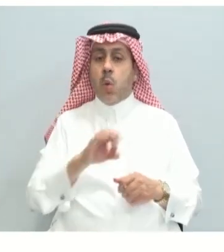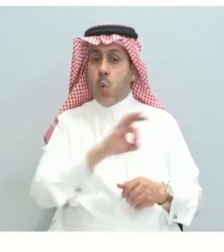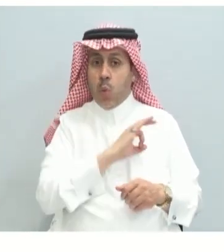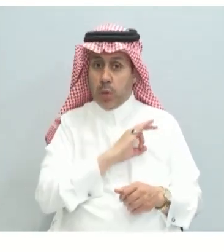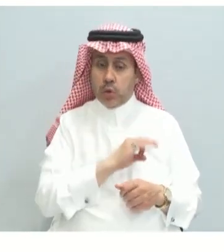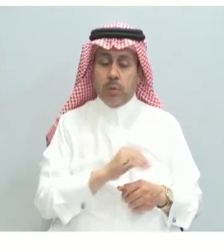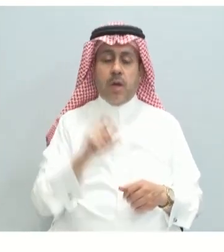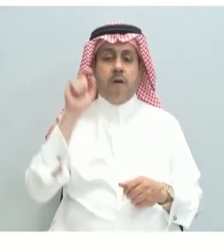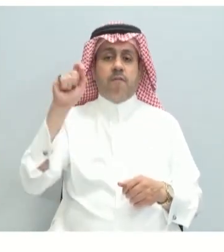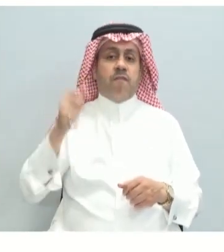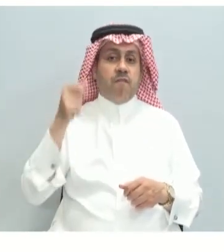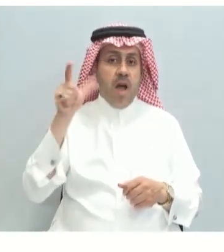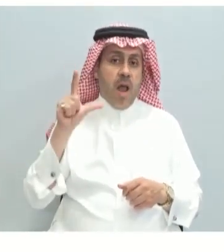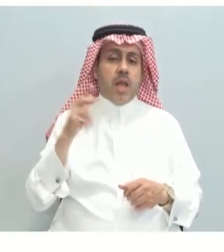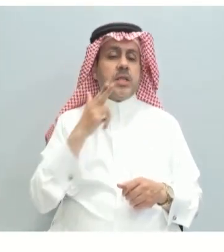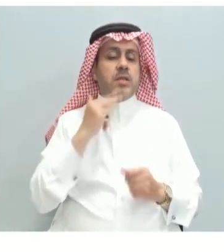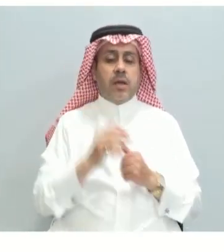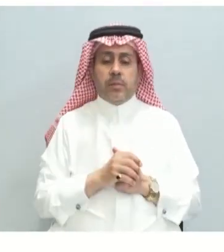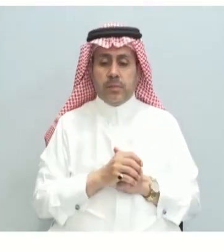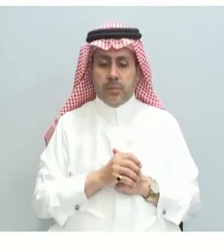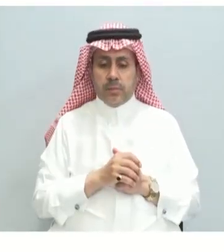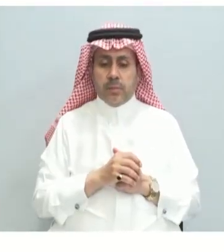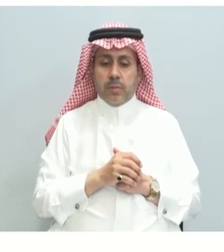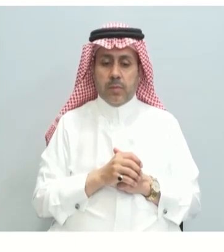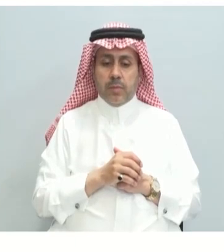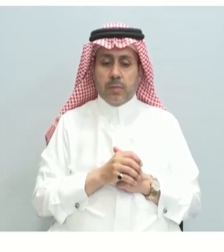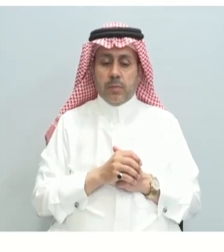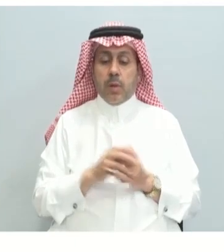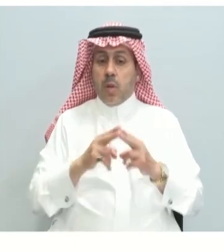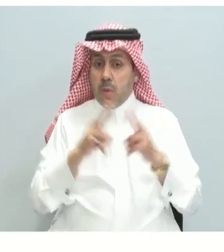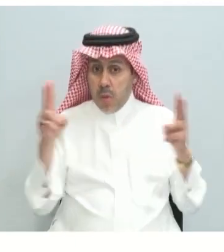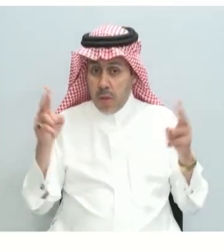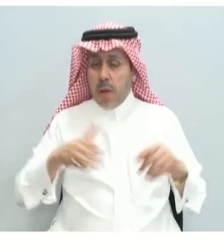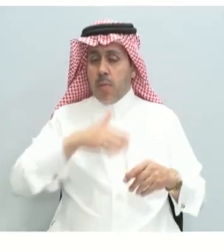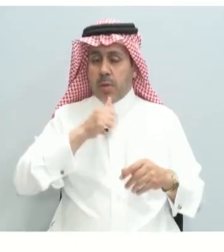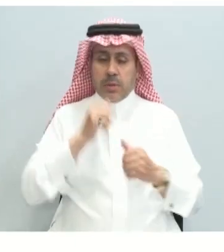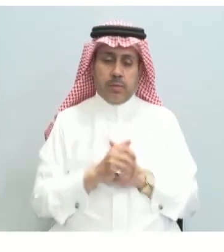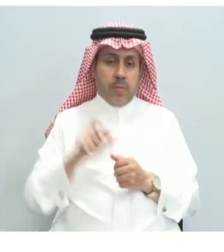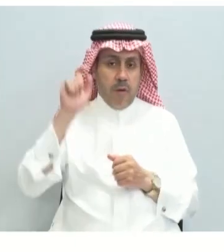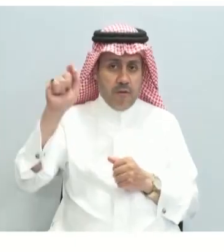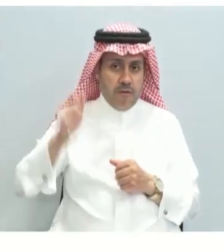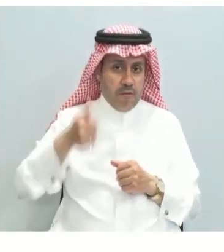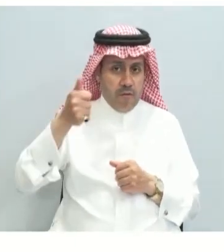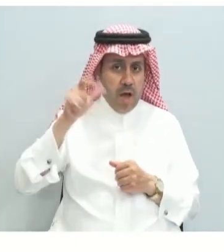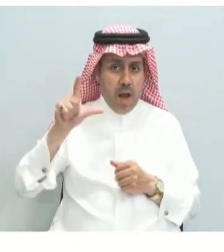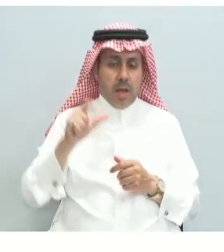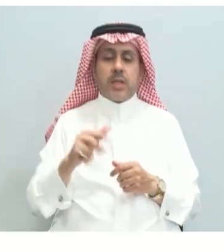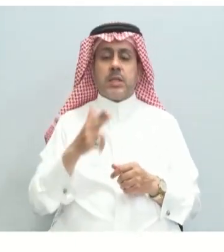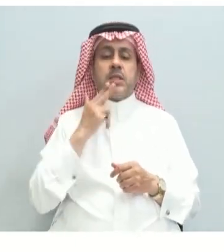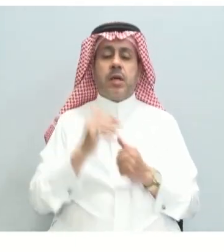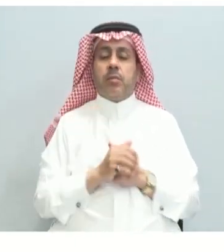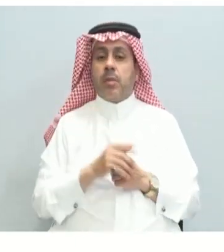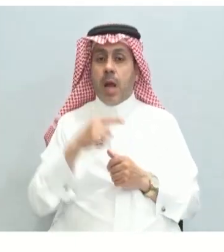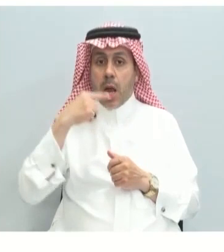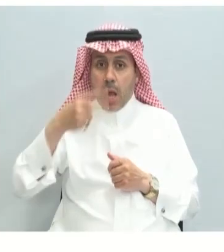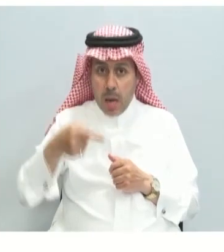ويعجبني الفأل الصالح. ثم وضح النبي صلى الله عليه وسلم الفأل الصالح ما هو: